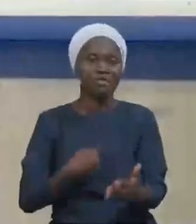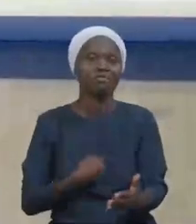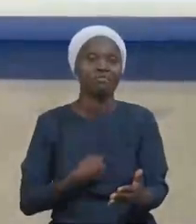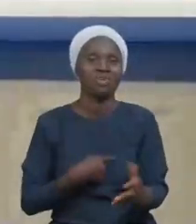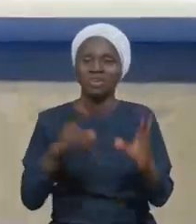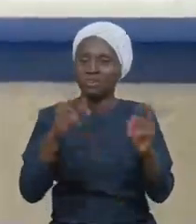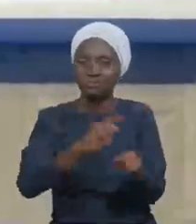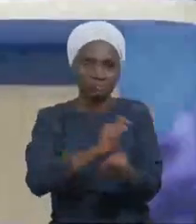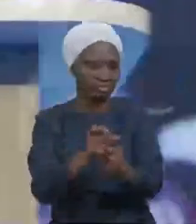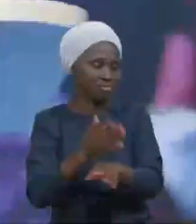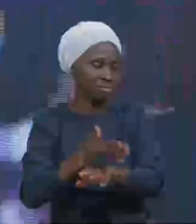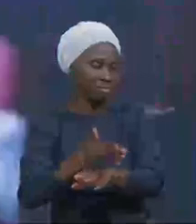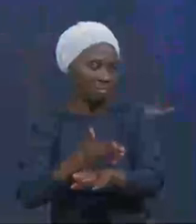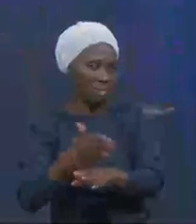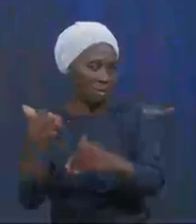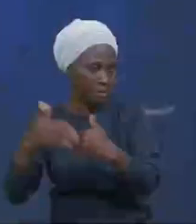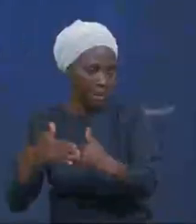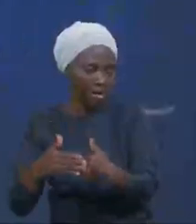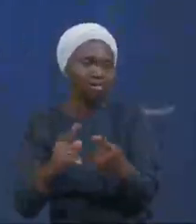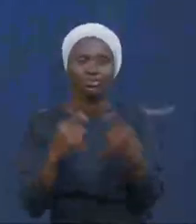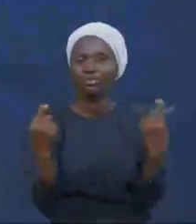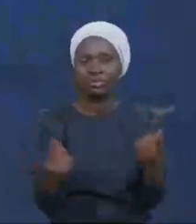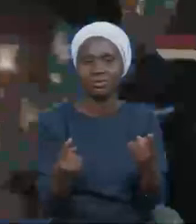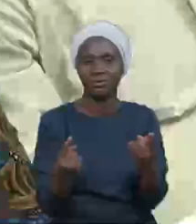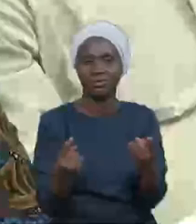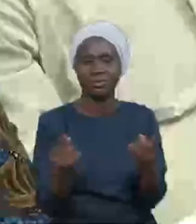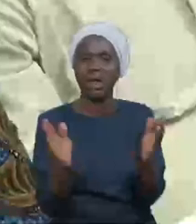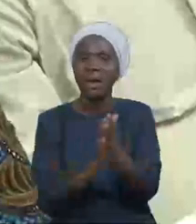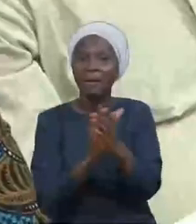Pas de retour. Gloire à Dieu. Ce soir, c'est ta soirée.